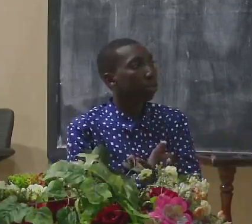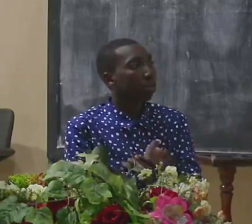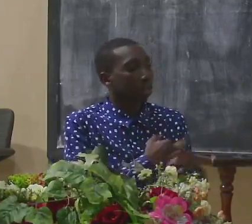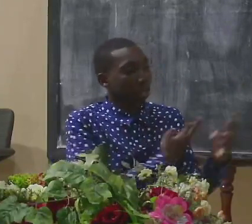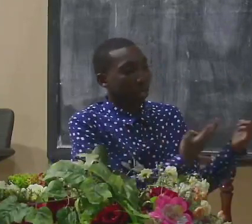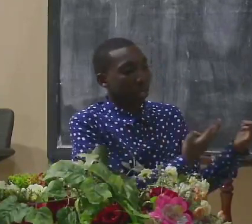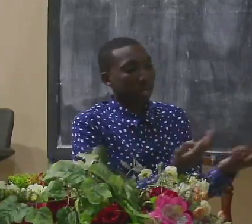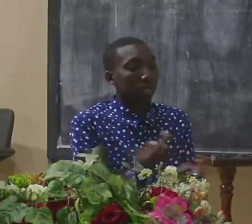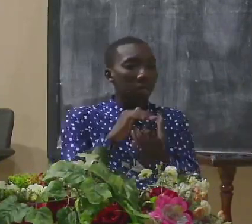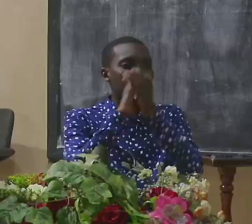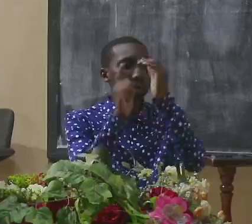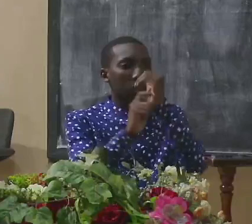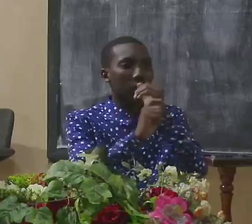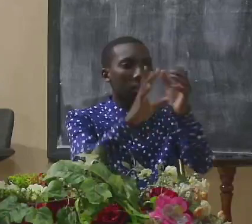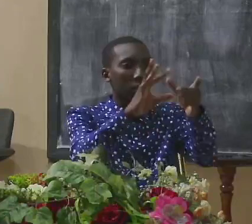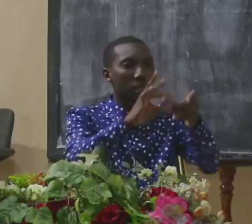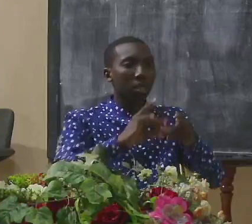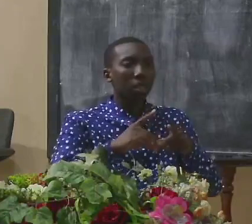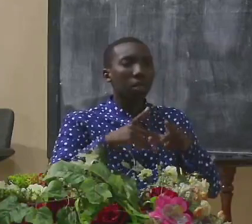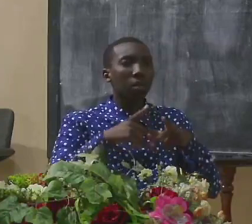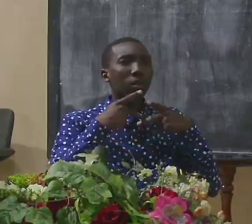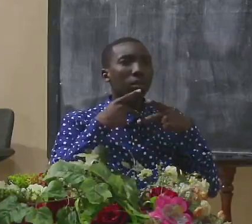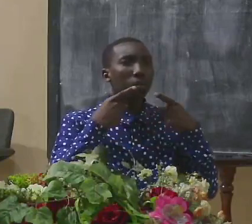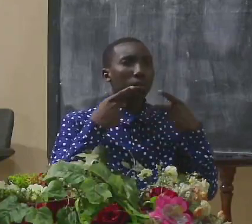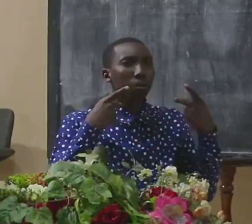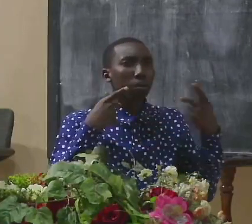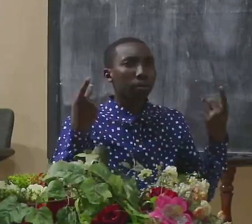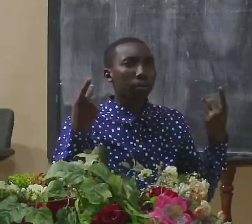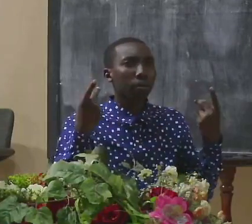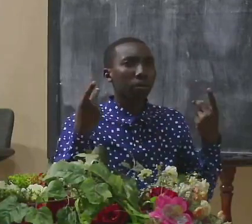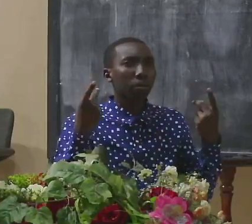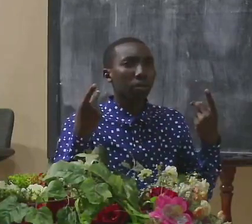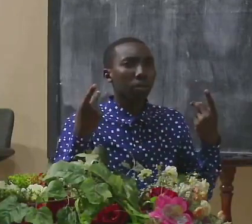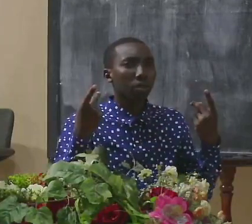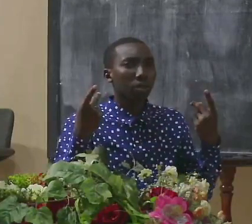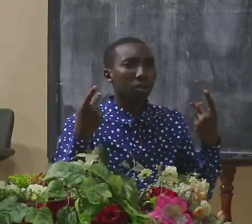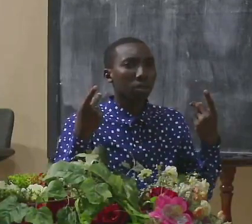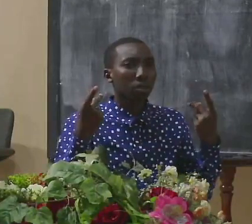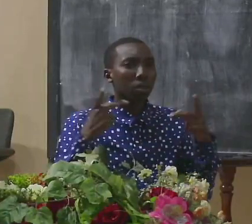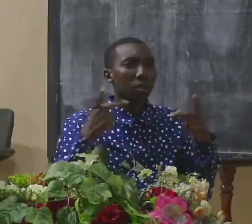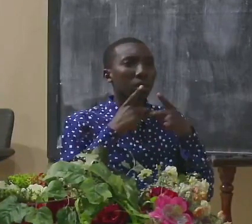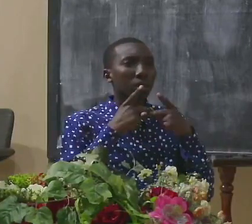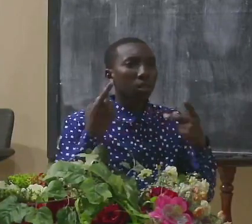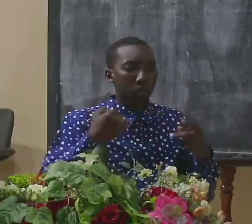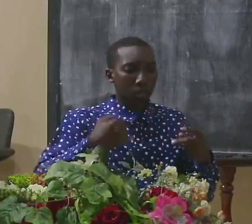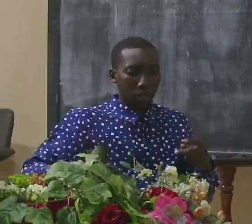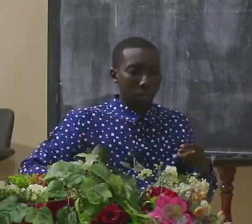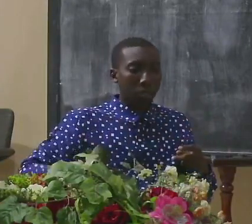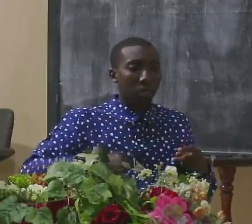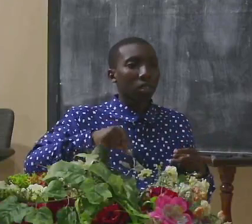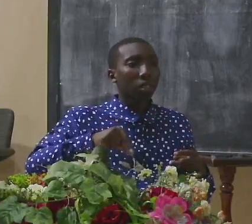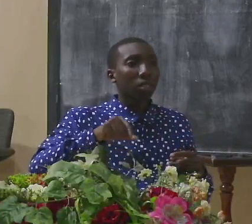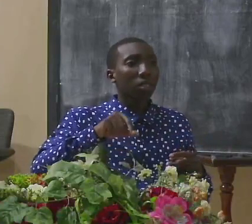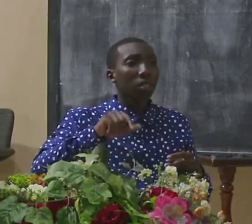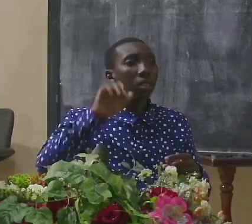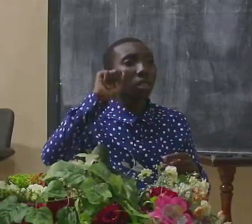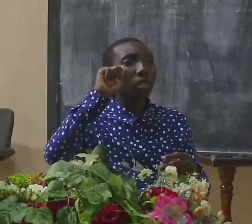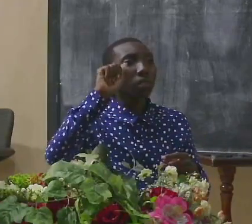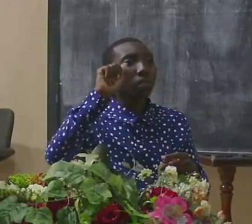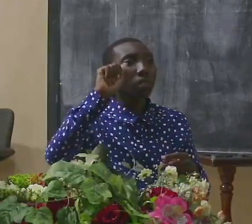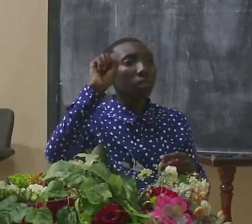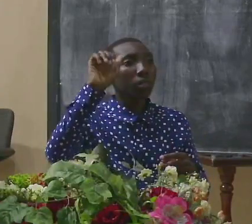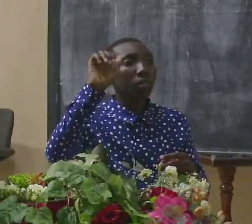Tupokee salamu za pasteur. Recevons les salutations pasteur Jacques Hassani. Du pasteur Jacques